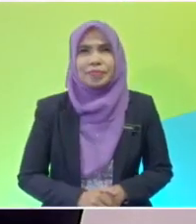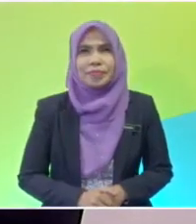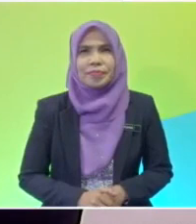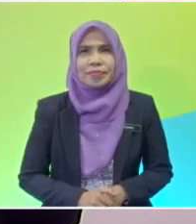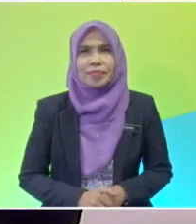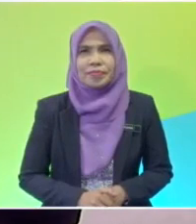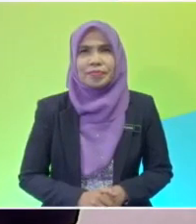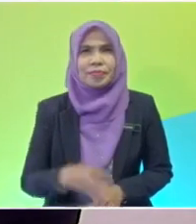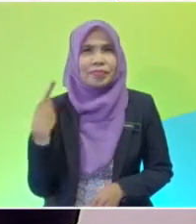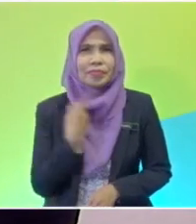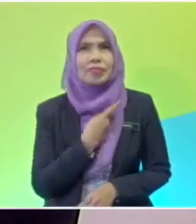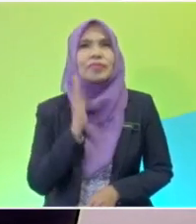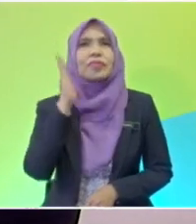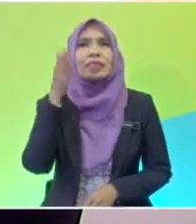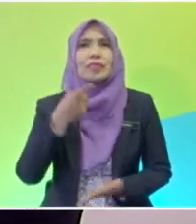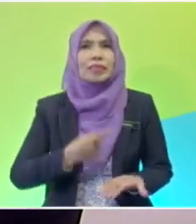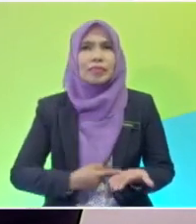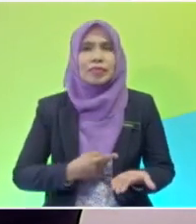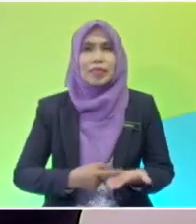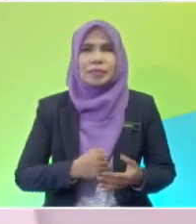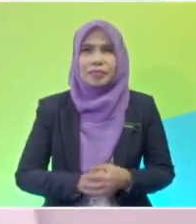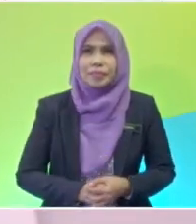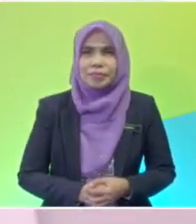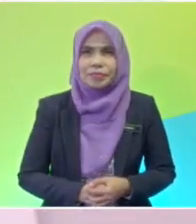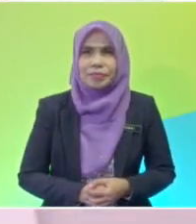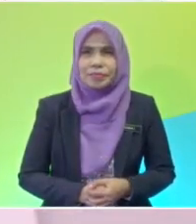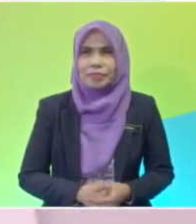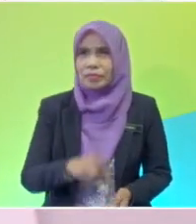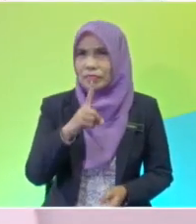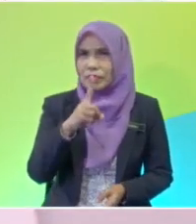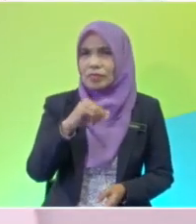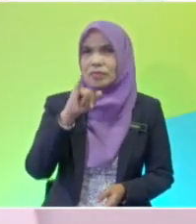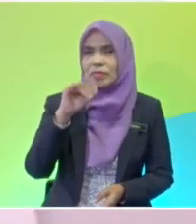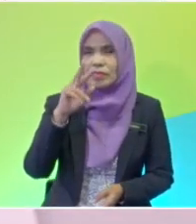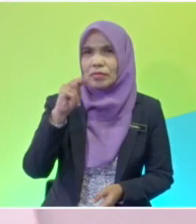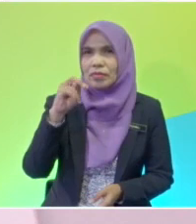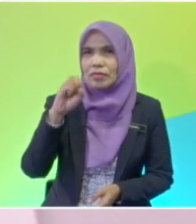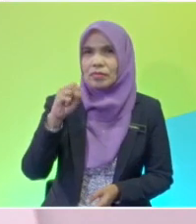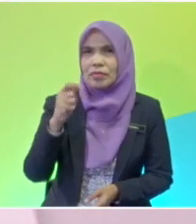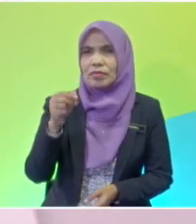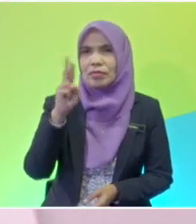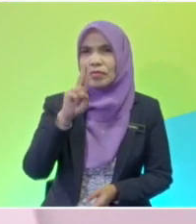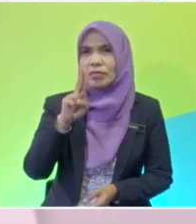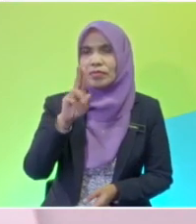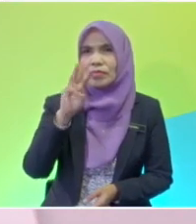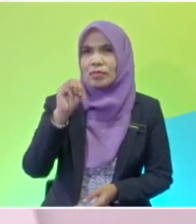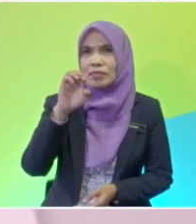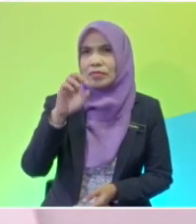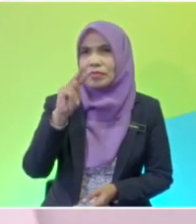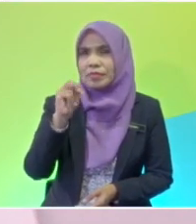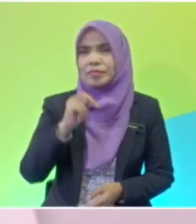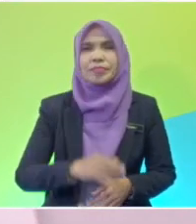akan bincangkan berkaitan dengan satu instrumen Kostrad bertajuk kritik diri